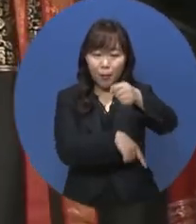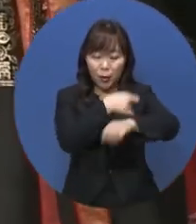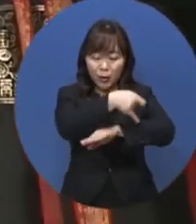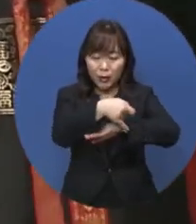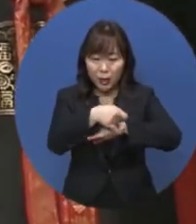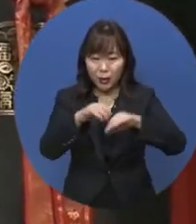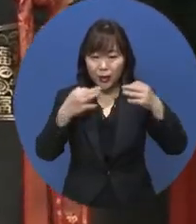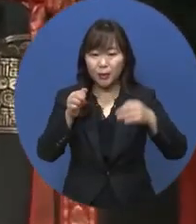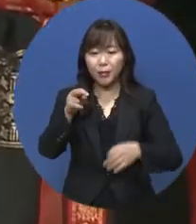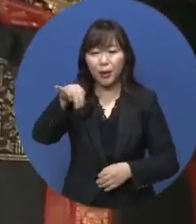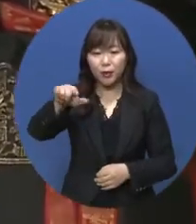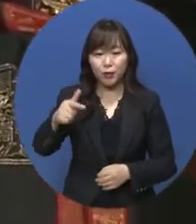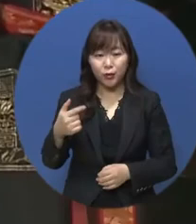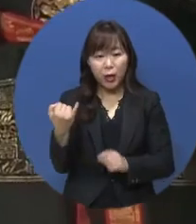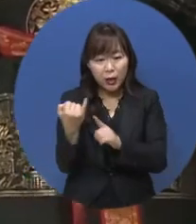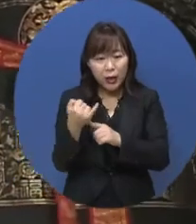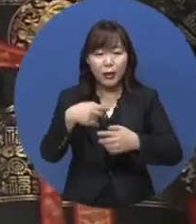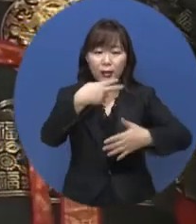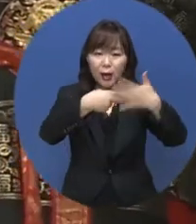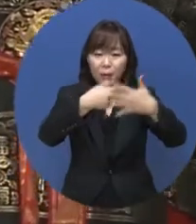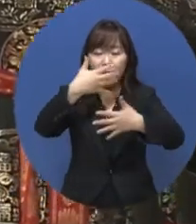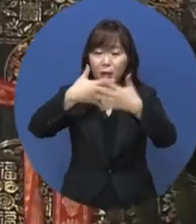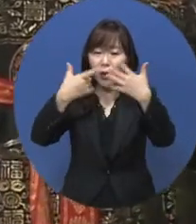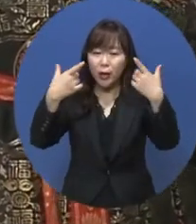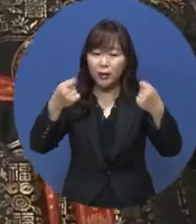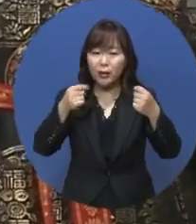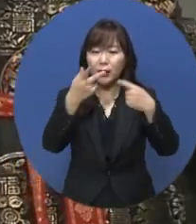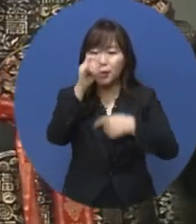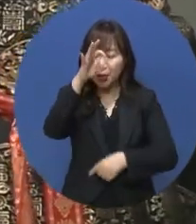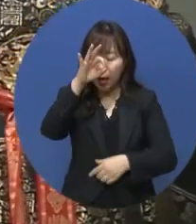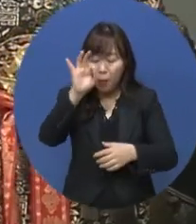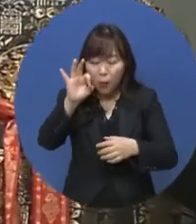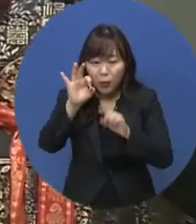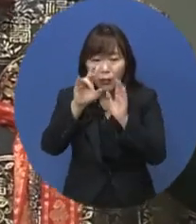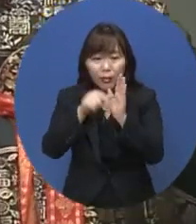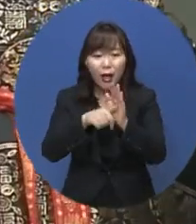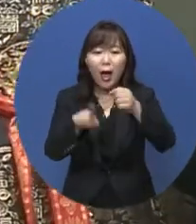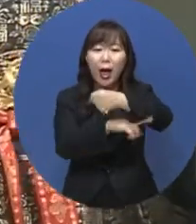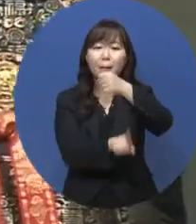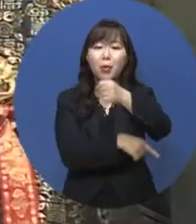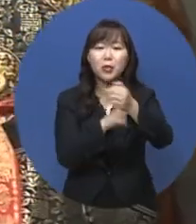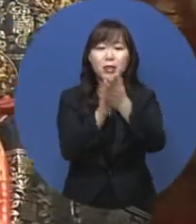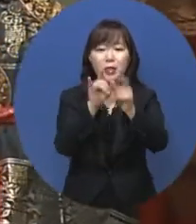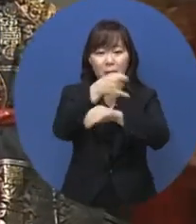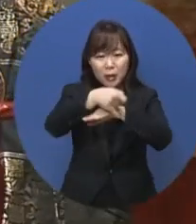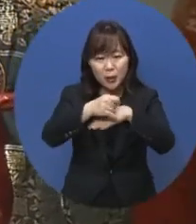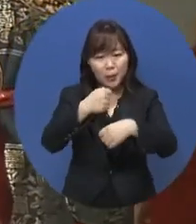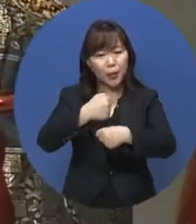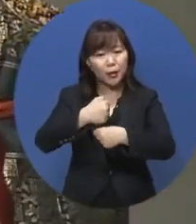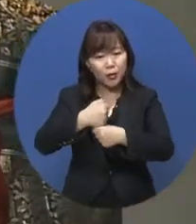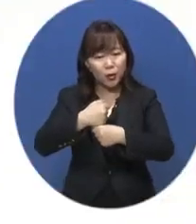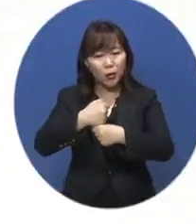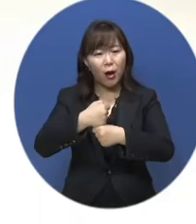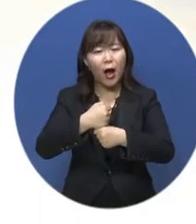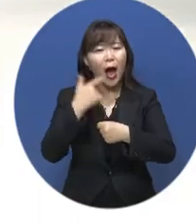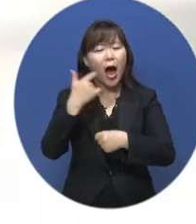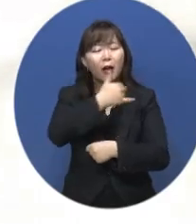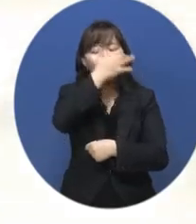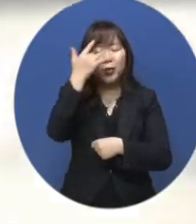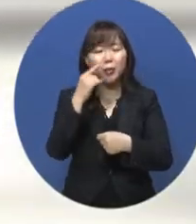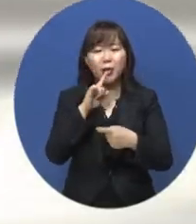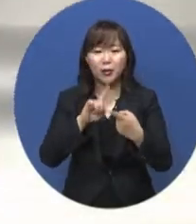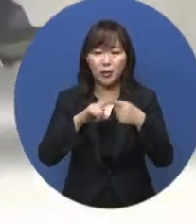디자이너 김혜순 명의는 드라마와 영화 등 TV 속 한복들을 직접 디자인하고 만들어 한복의